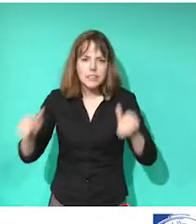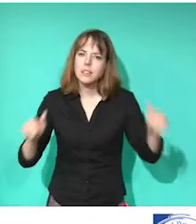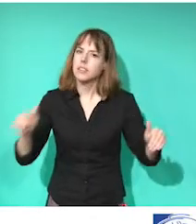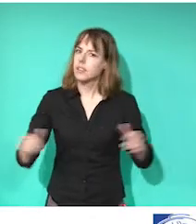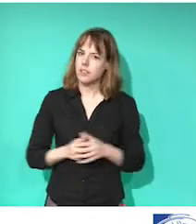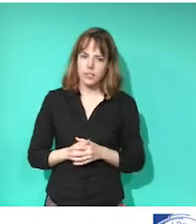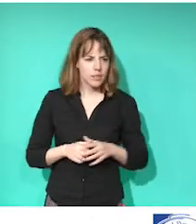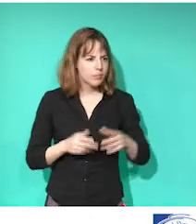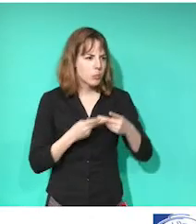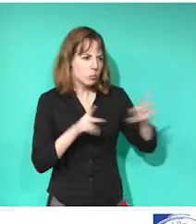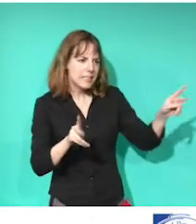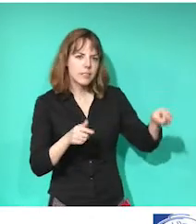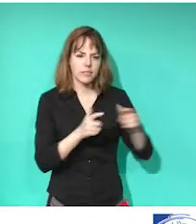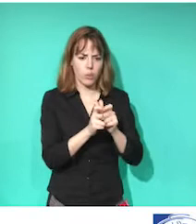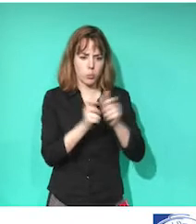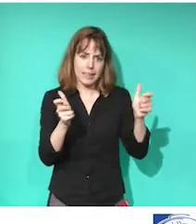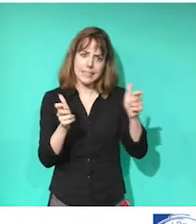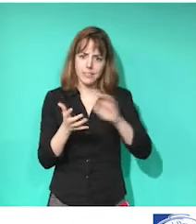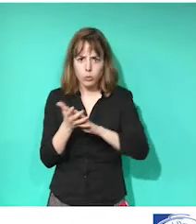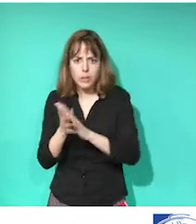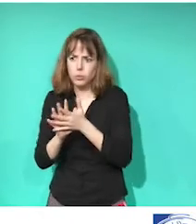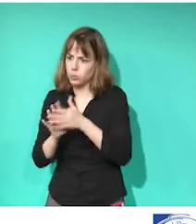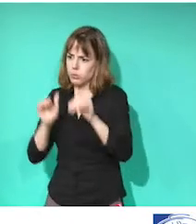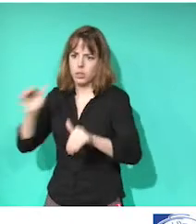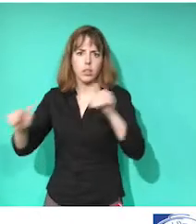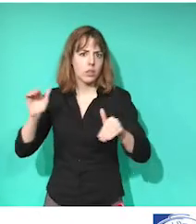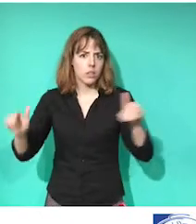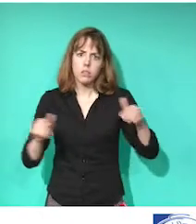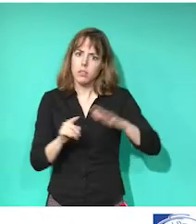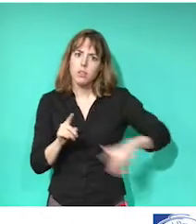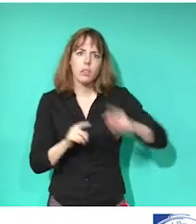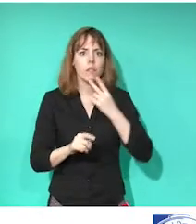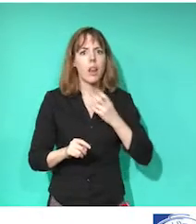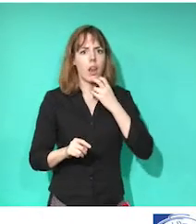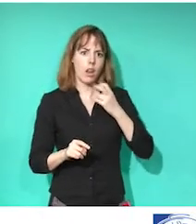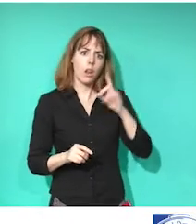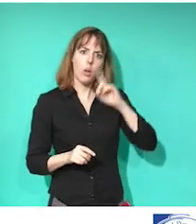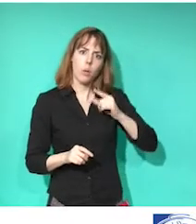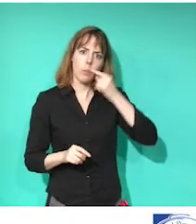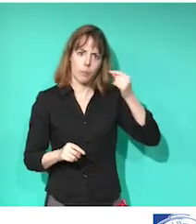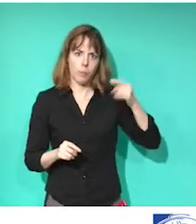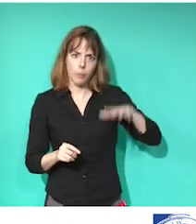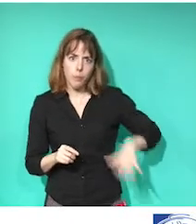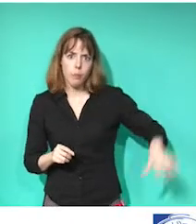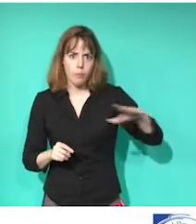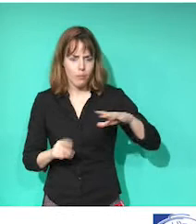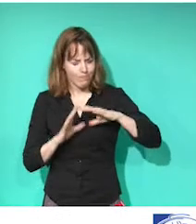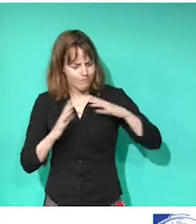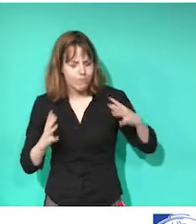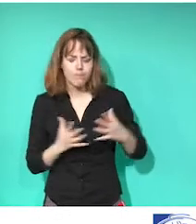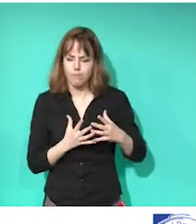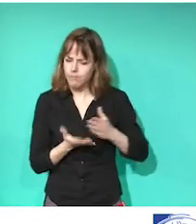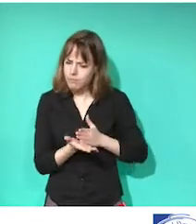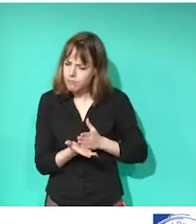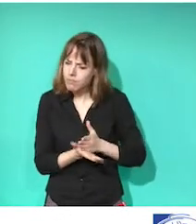avait les pouvoirs publics, les entreprises, les associations, la société civile, les citoyens, les citoyennes, tous ensemble. C'est ça vraiment trace la route.